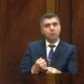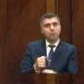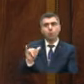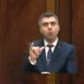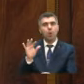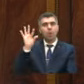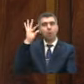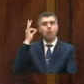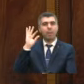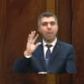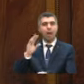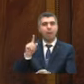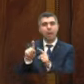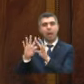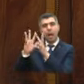بها؟ نلحوها